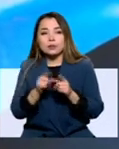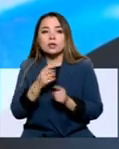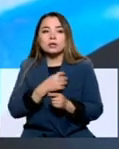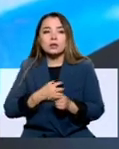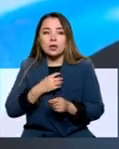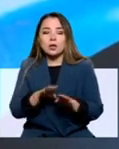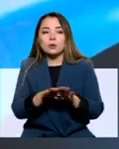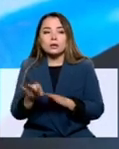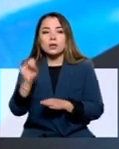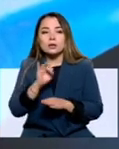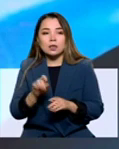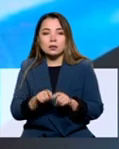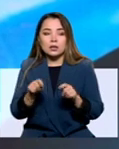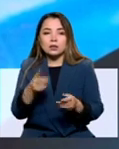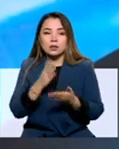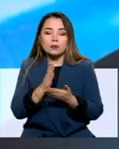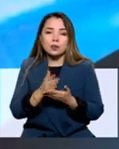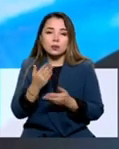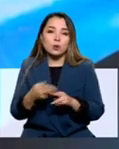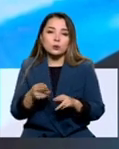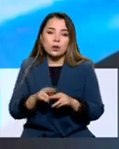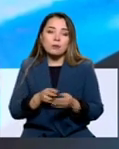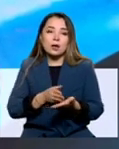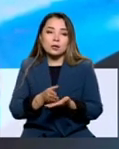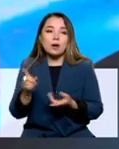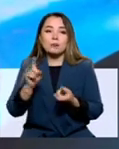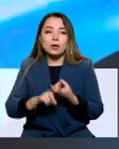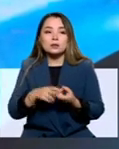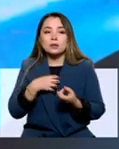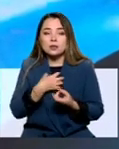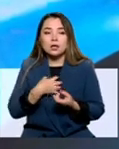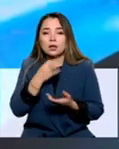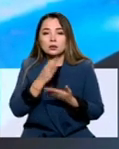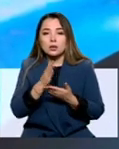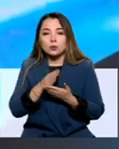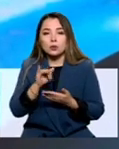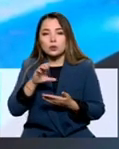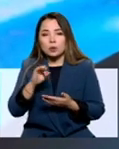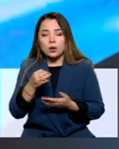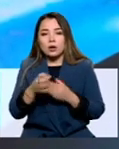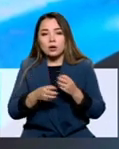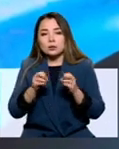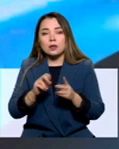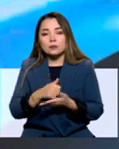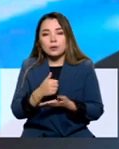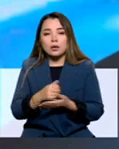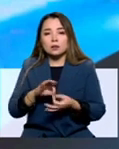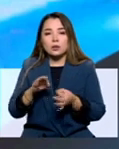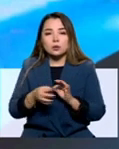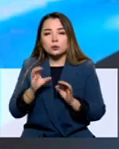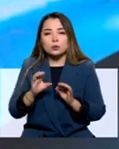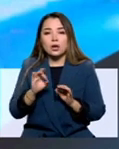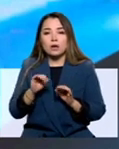тірек ортақ тарих екенін де жоққа шығара алмаймыз. Сондықтан бұл бағыттағы байланыстың мәні мен болашағын Түрксой халықаралық ұйымының бас хатшысы